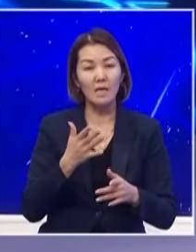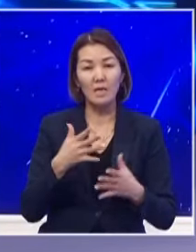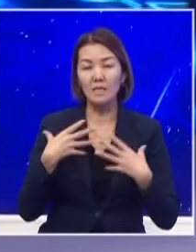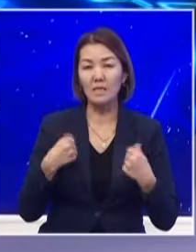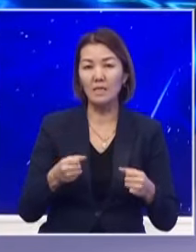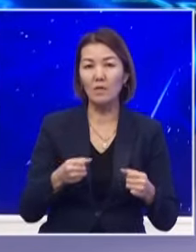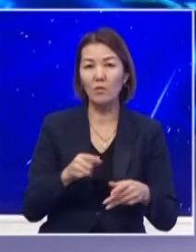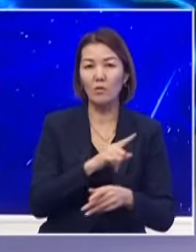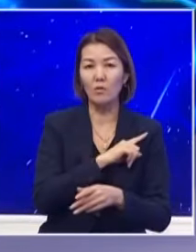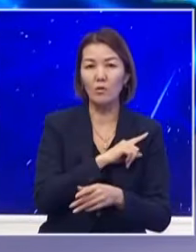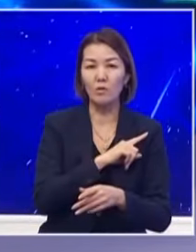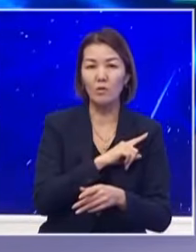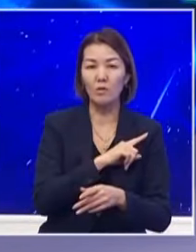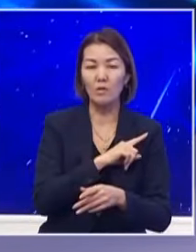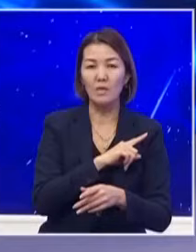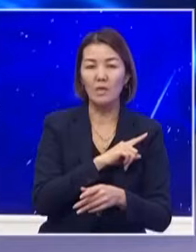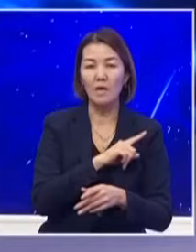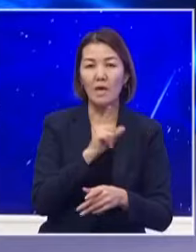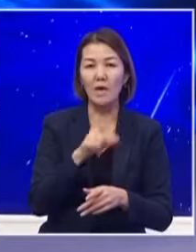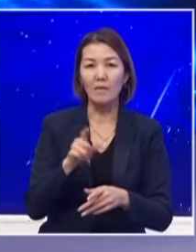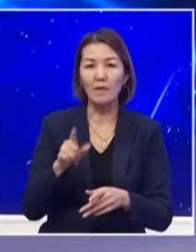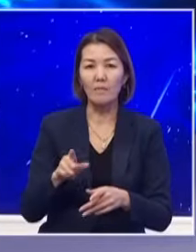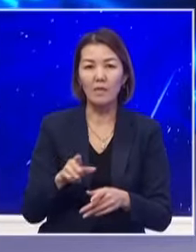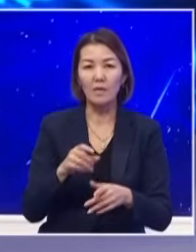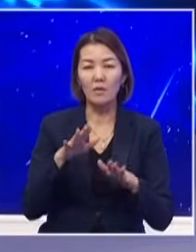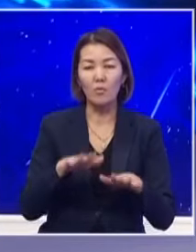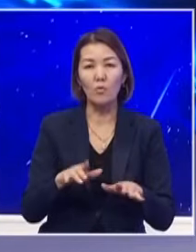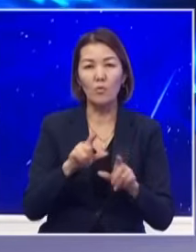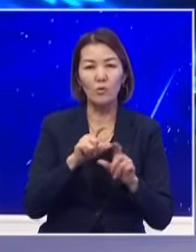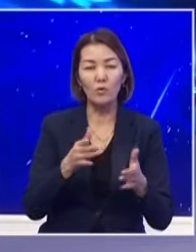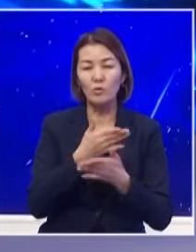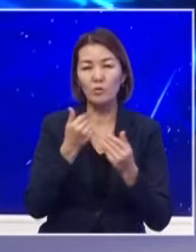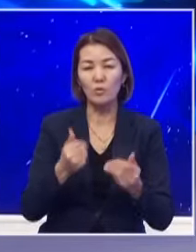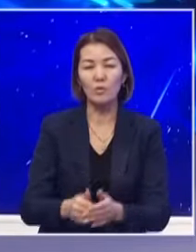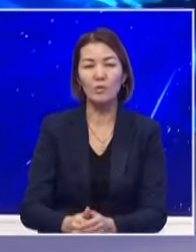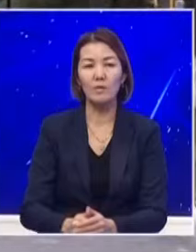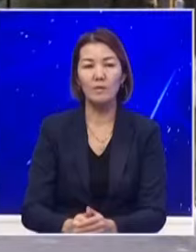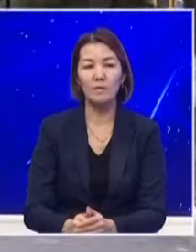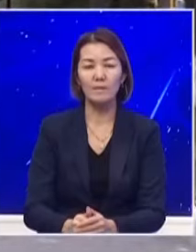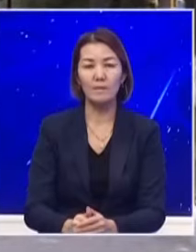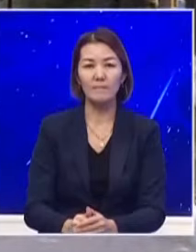психикалық денсаулығы кешеулендейтін адамдар үшін арнайы орын жоқ.